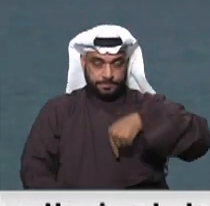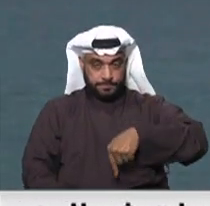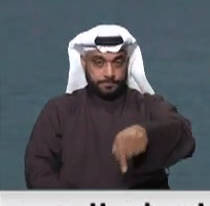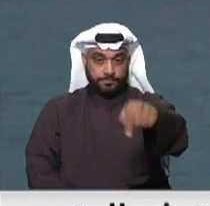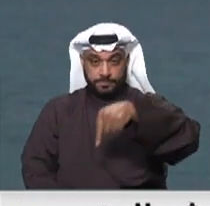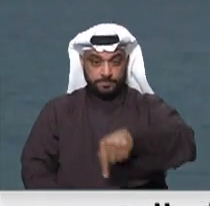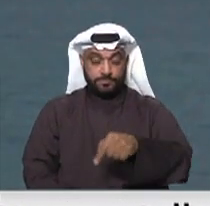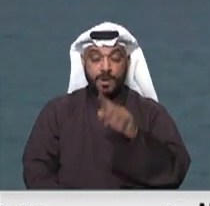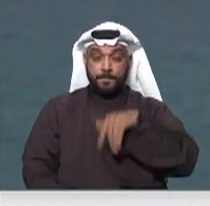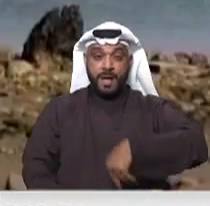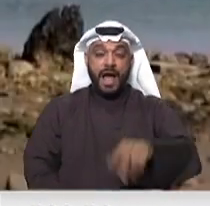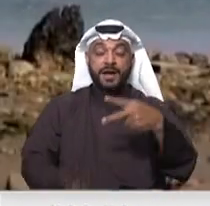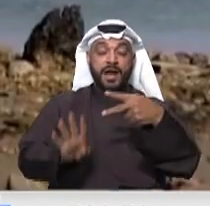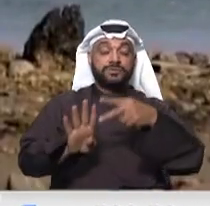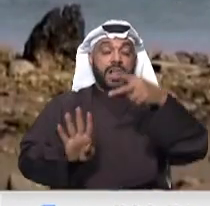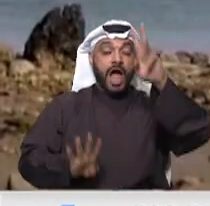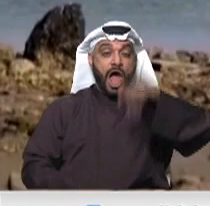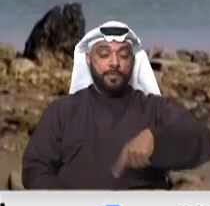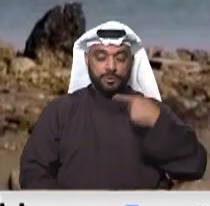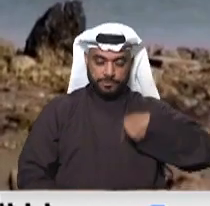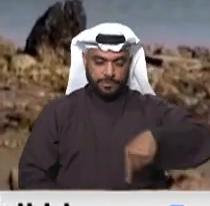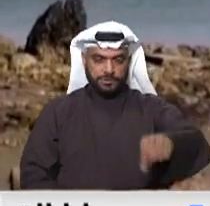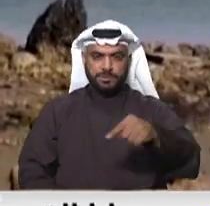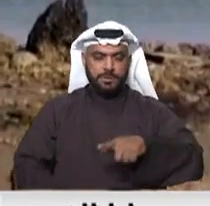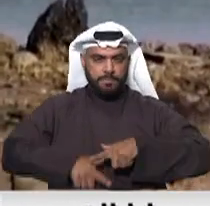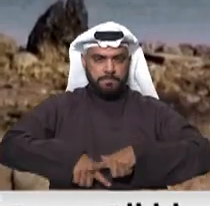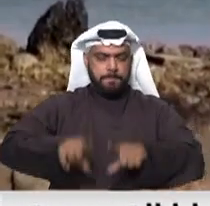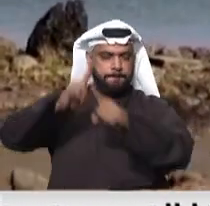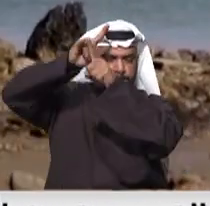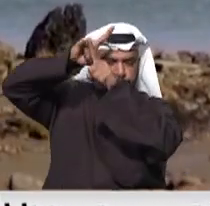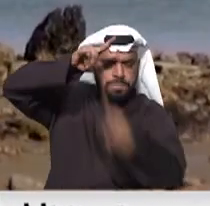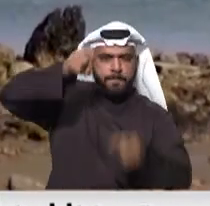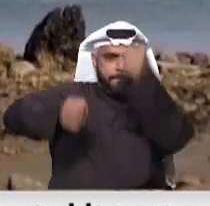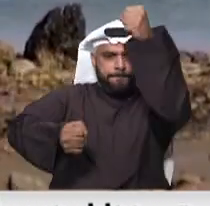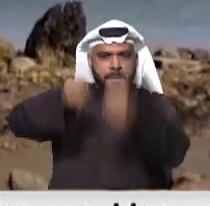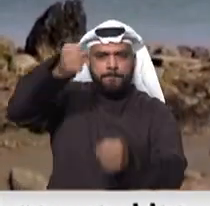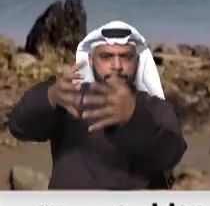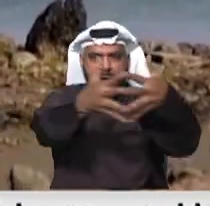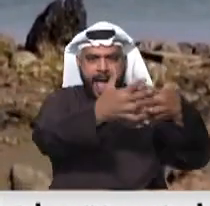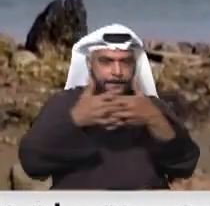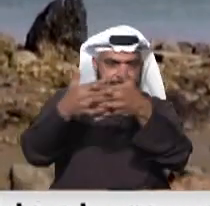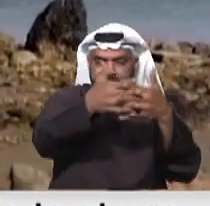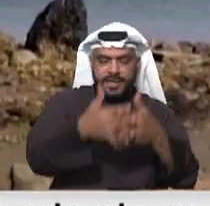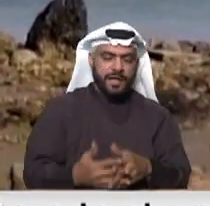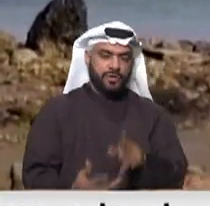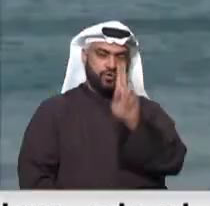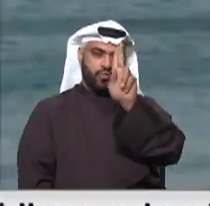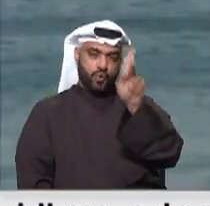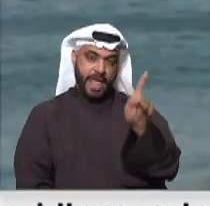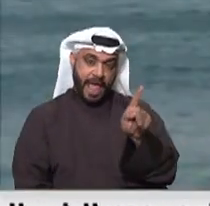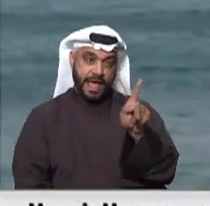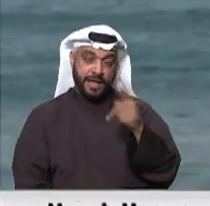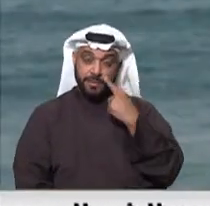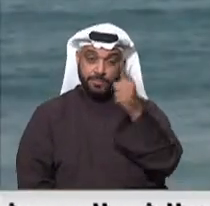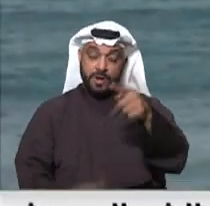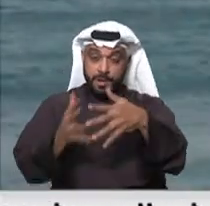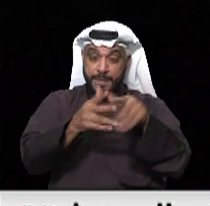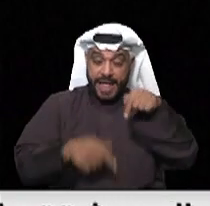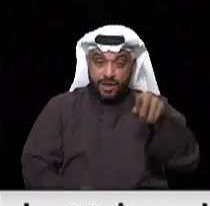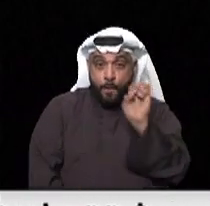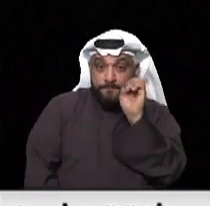مضي 24 ساعة على قارات أمريكية بريطانية مشتركة، نفذت الولايات المتحدة فجر